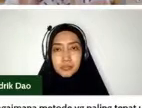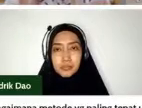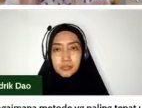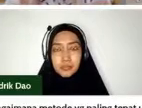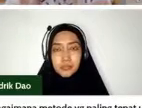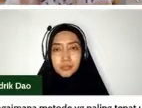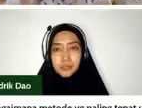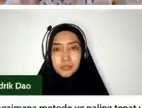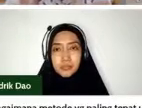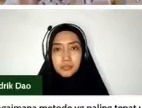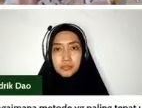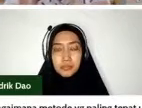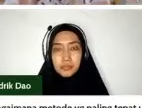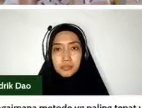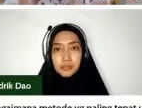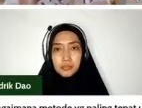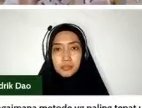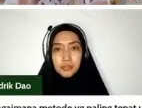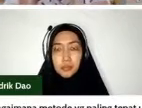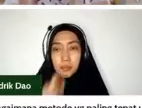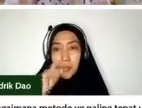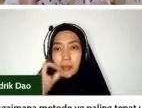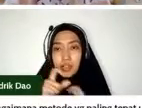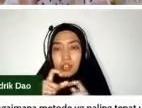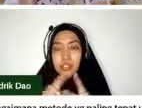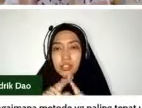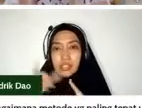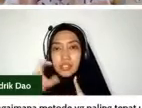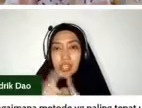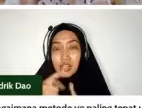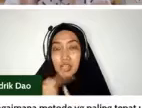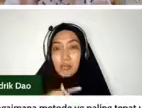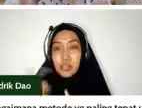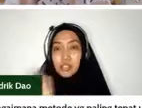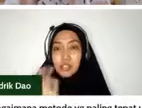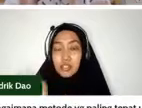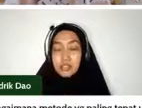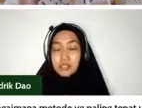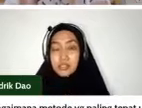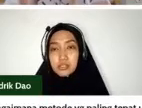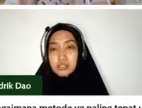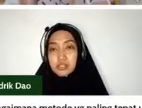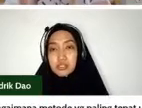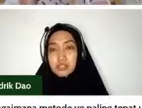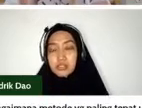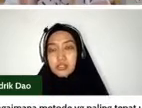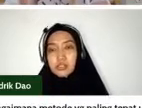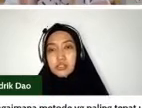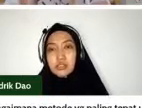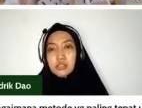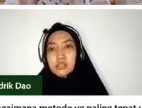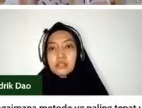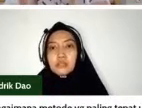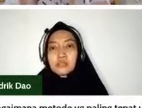Pak Said, mau menambahkan?